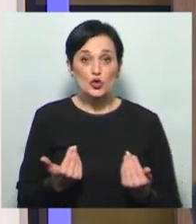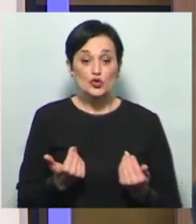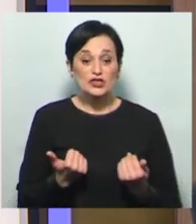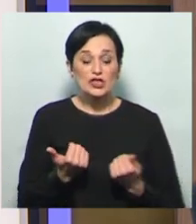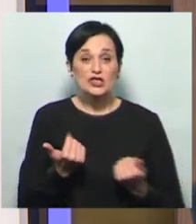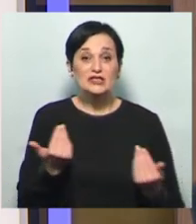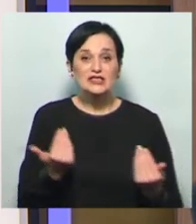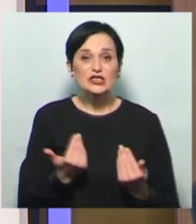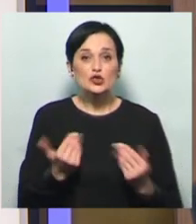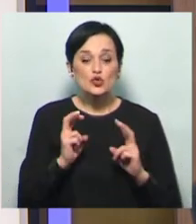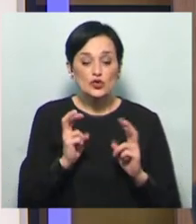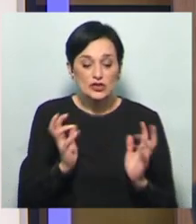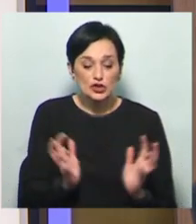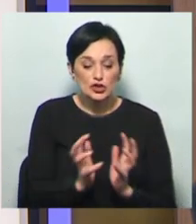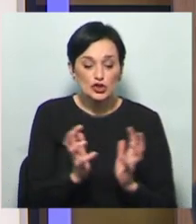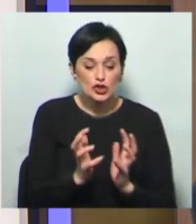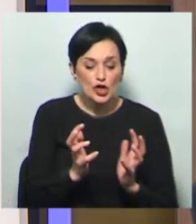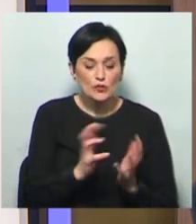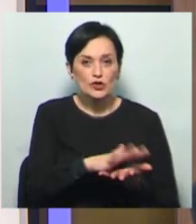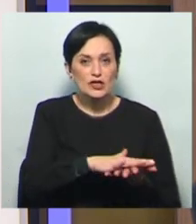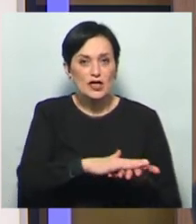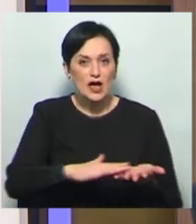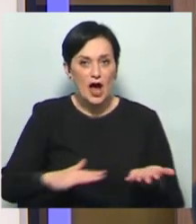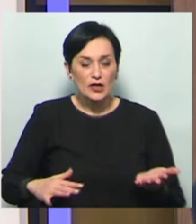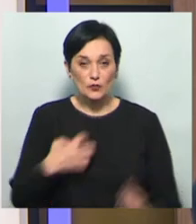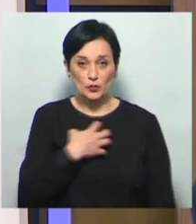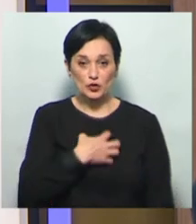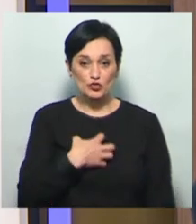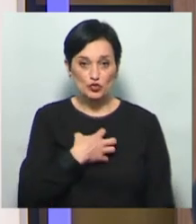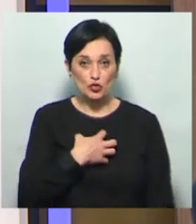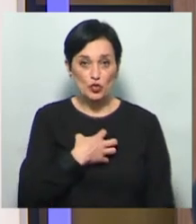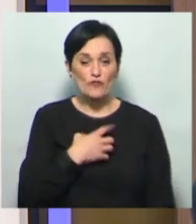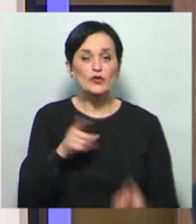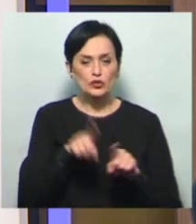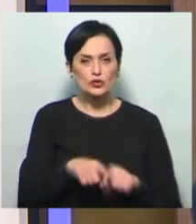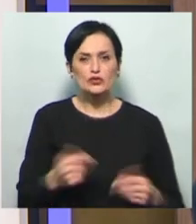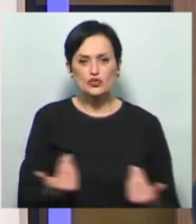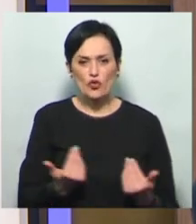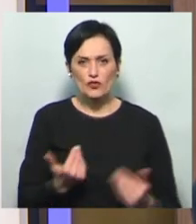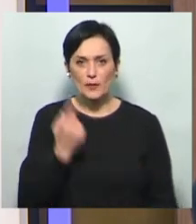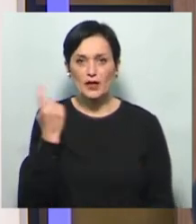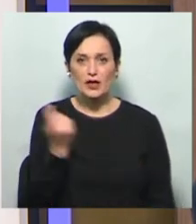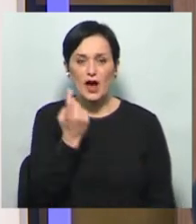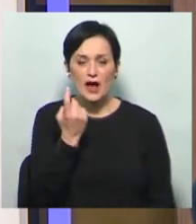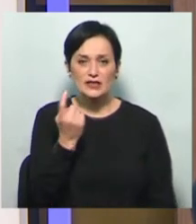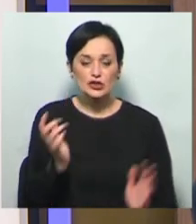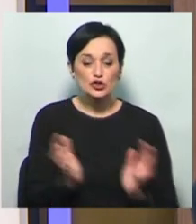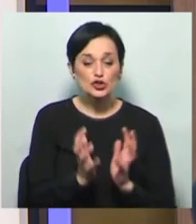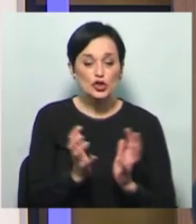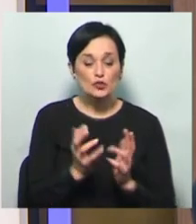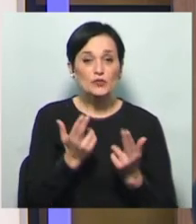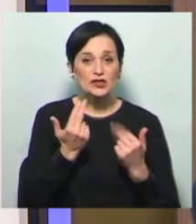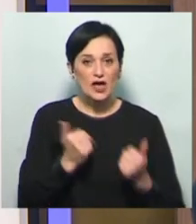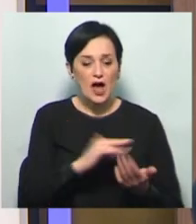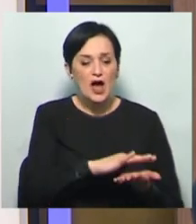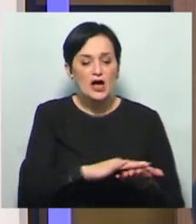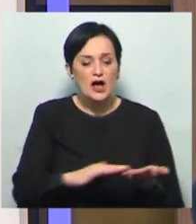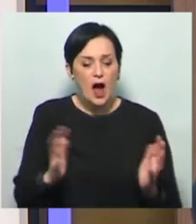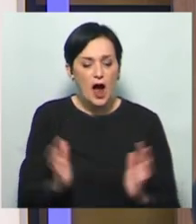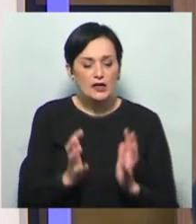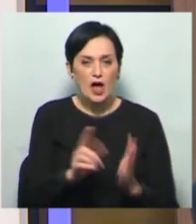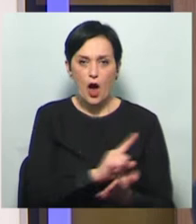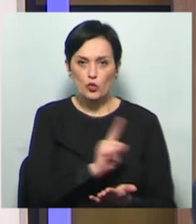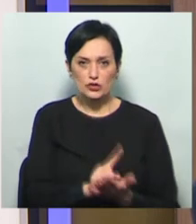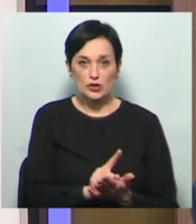რაობისა, ანუ სიცოცხლის შენარჩუნება გახანგრძლივების მნიშვნელობისა, არამედ ცხოვრების ხარისხის შენარჩუნებისა და გახანგრძლივების